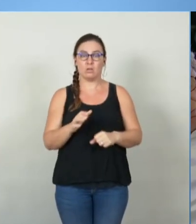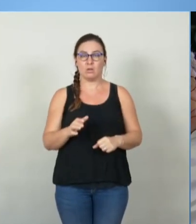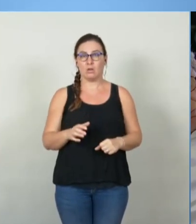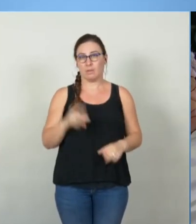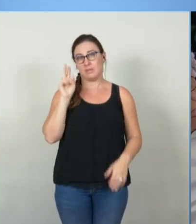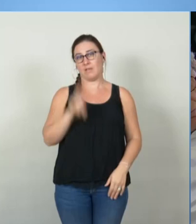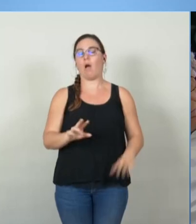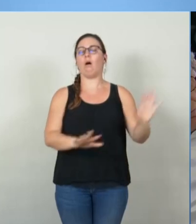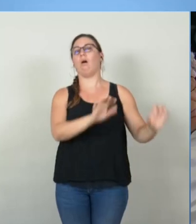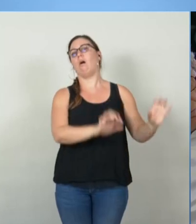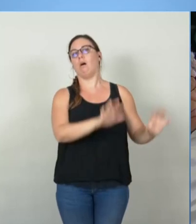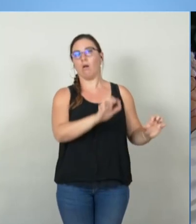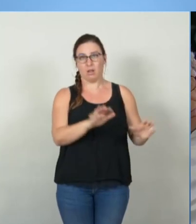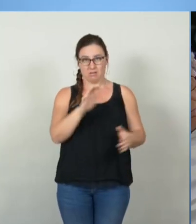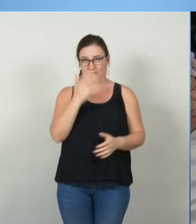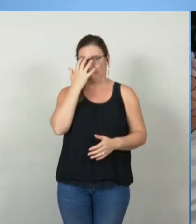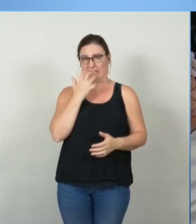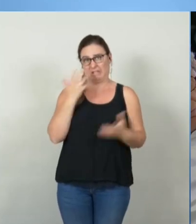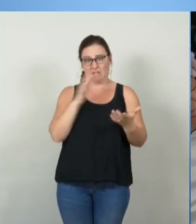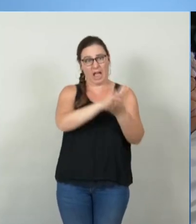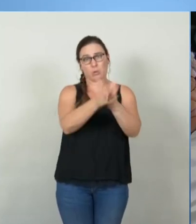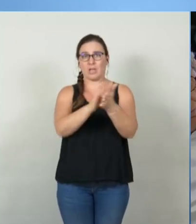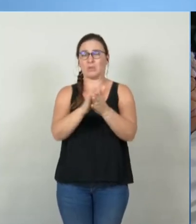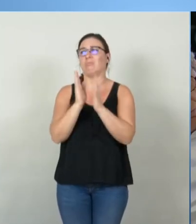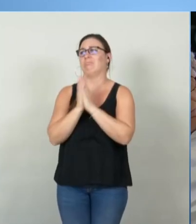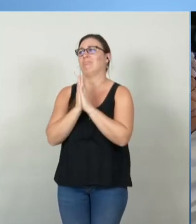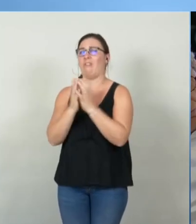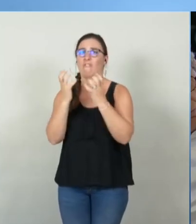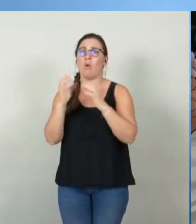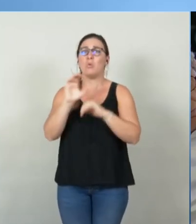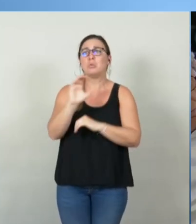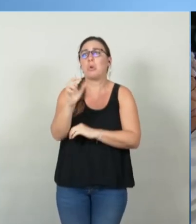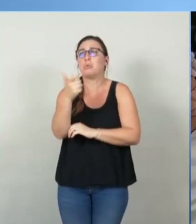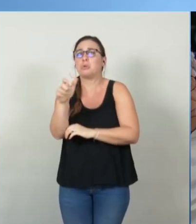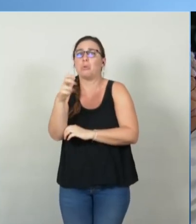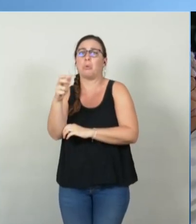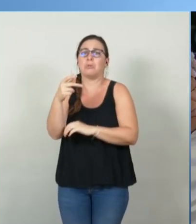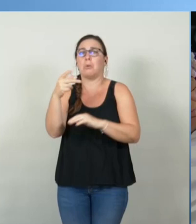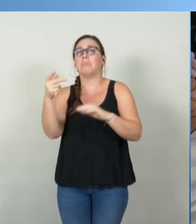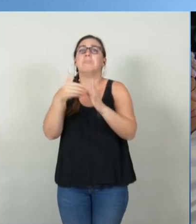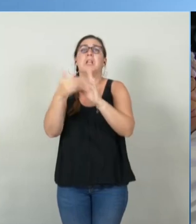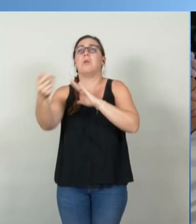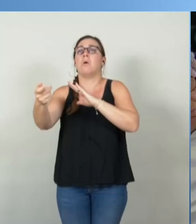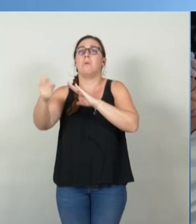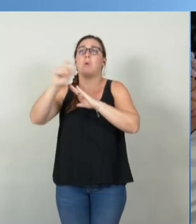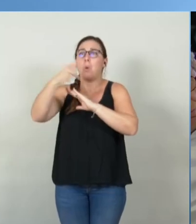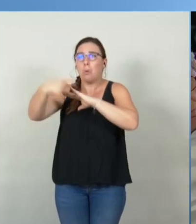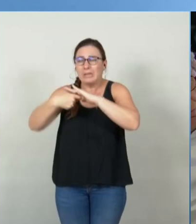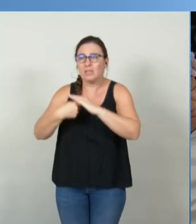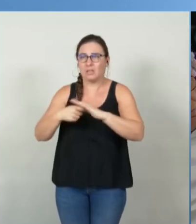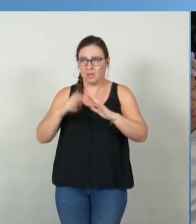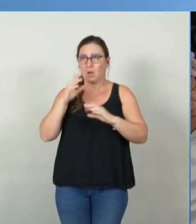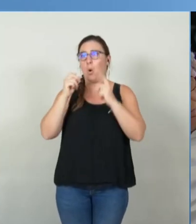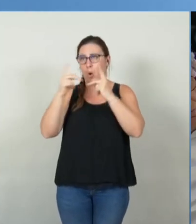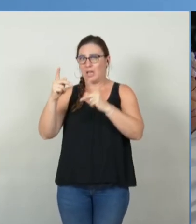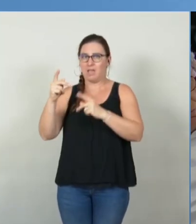c'est que ces associations pour percevoir quelques centaines voire pour pour les plus favoriser quelques milliers d'euros rentre dans votre